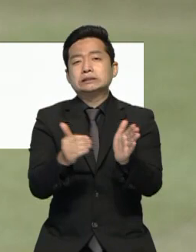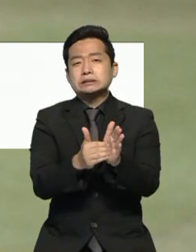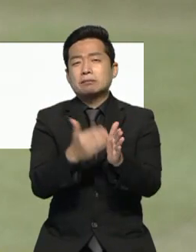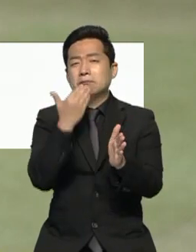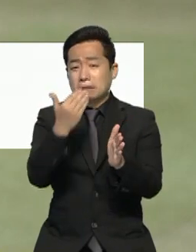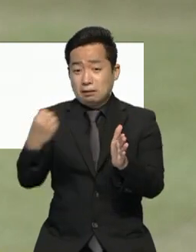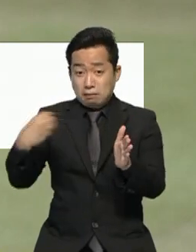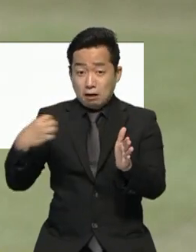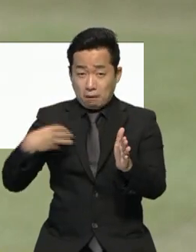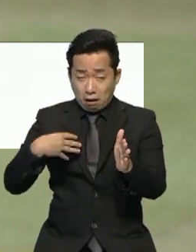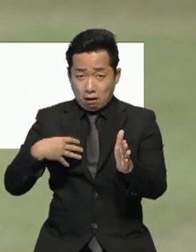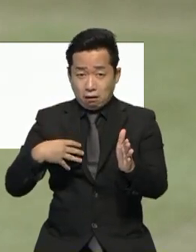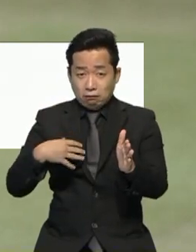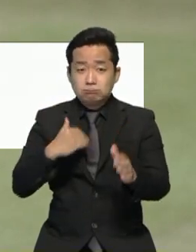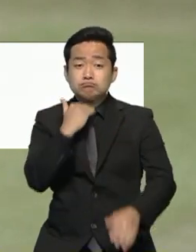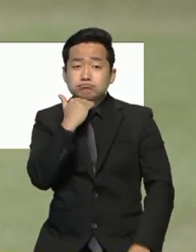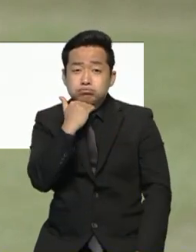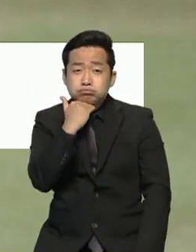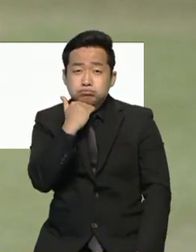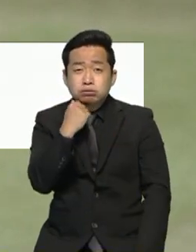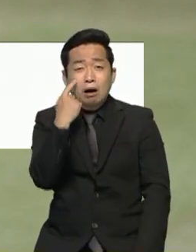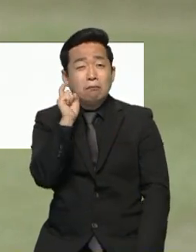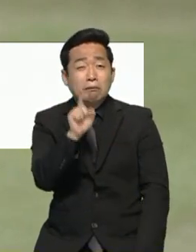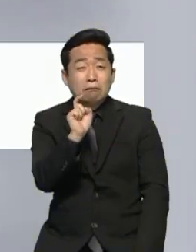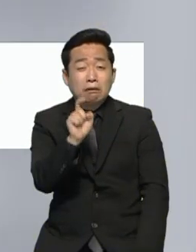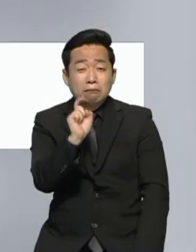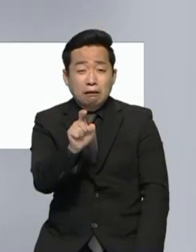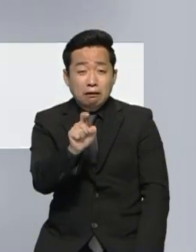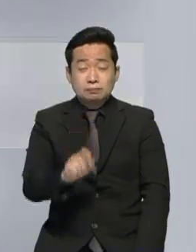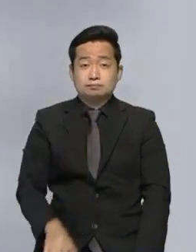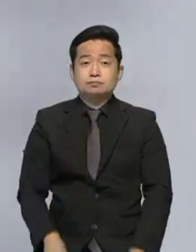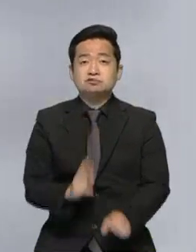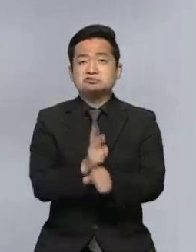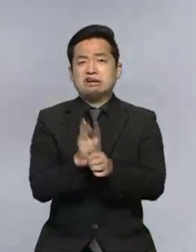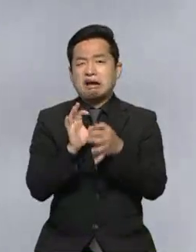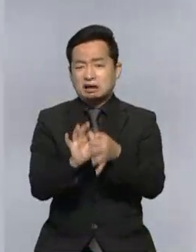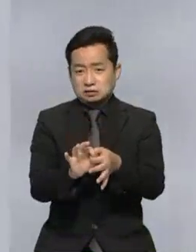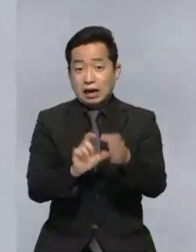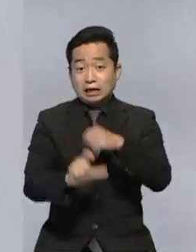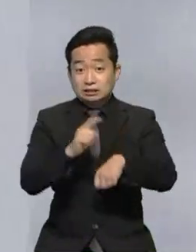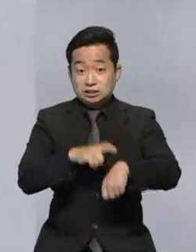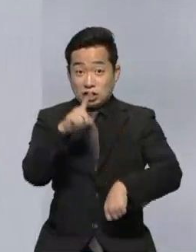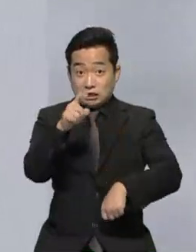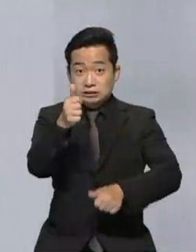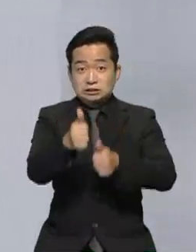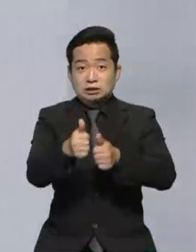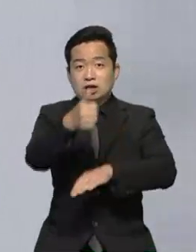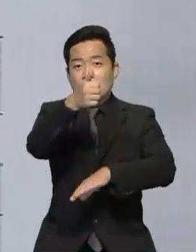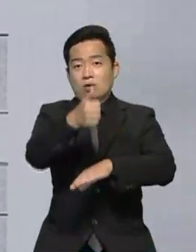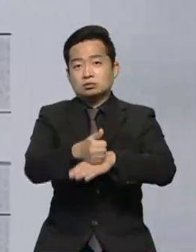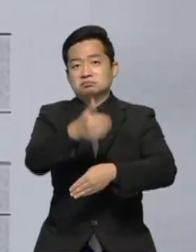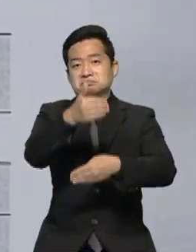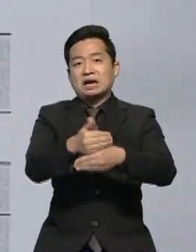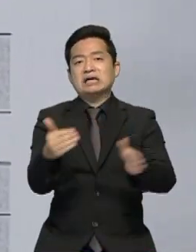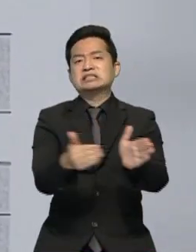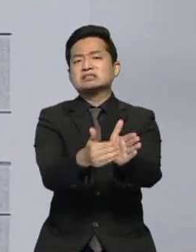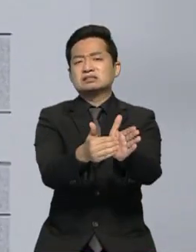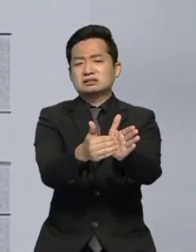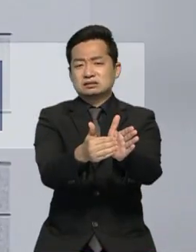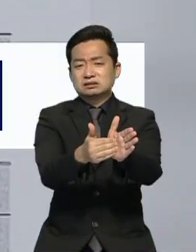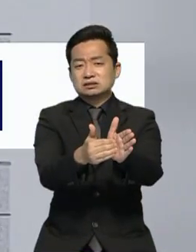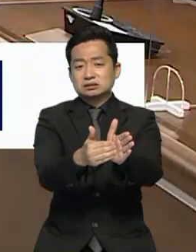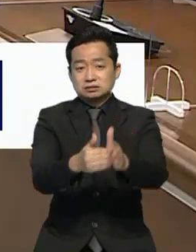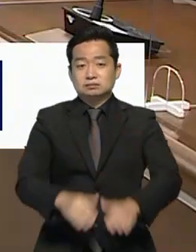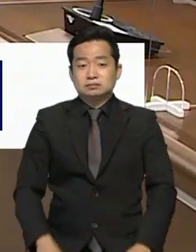이런 얘기를 하셔서 계속 새로 고침을 했었어요. 2시간 내내. 오전 11시 시험은 결국 중단됐습니다.